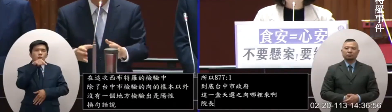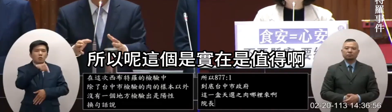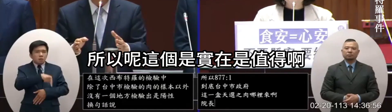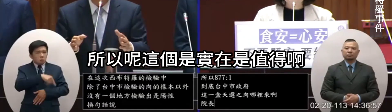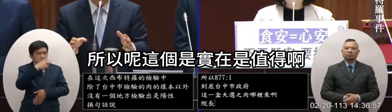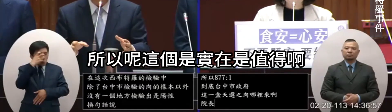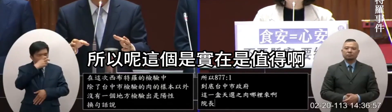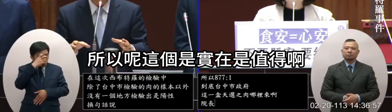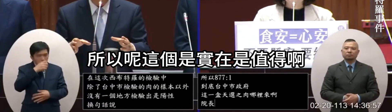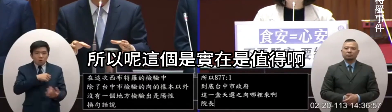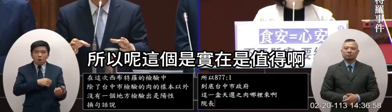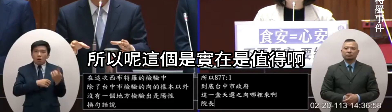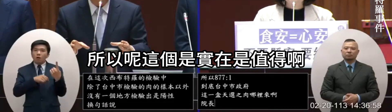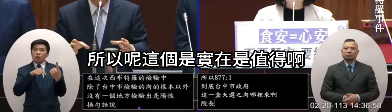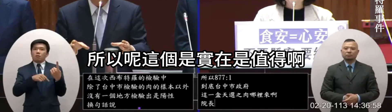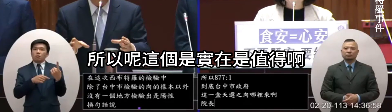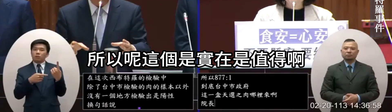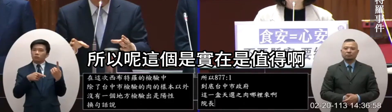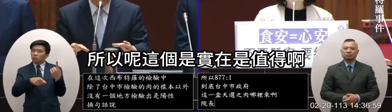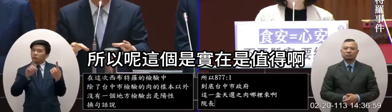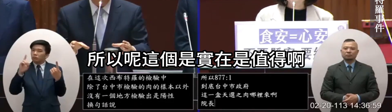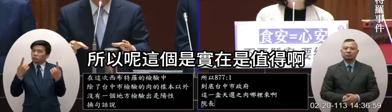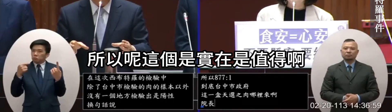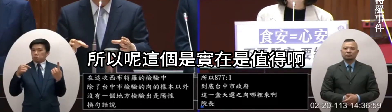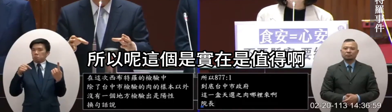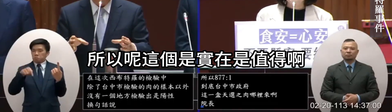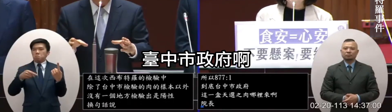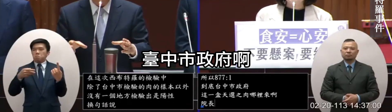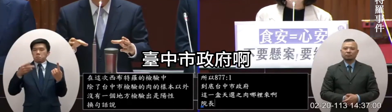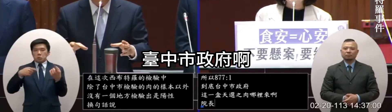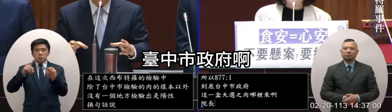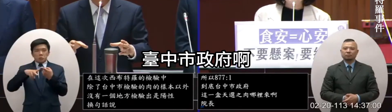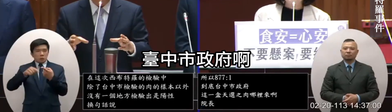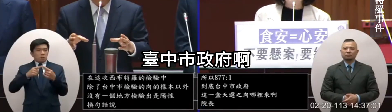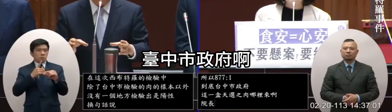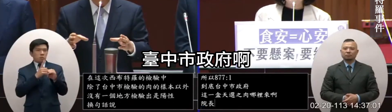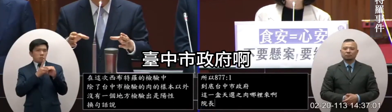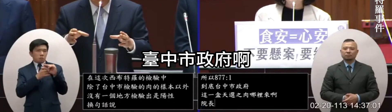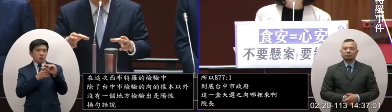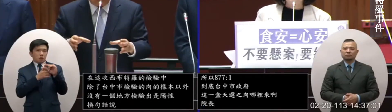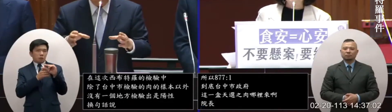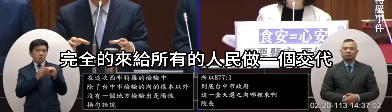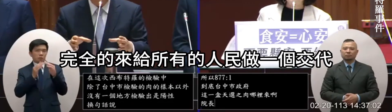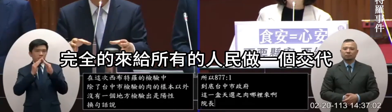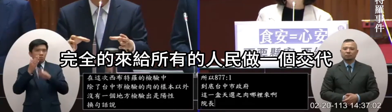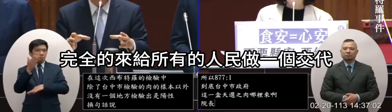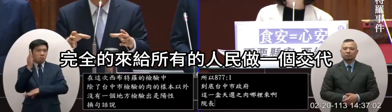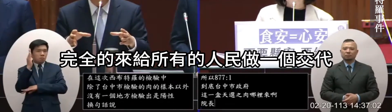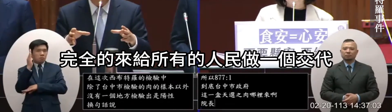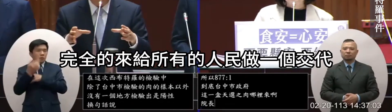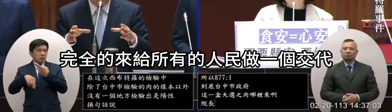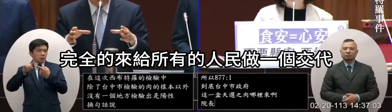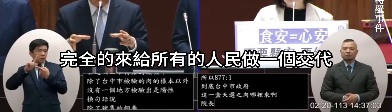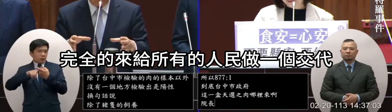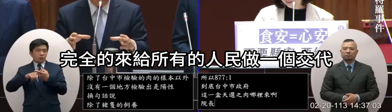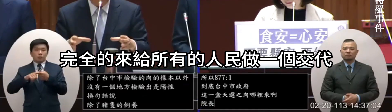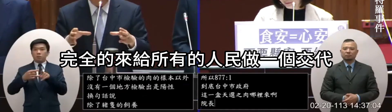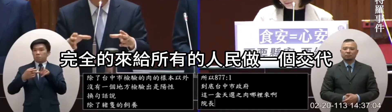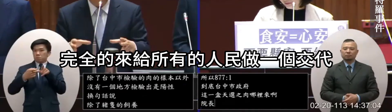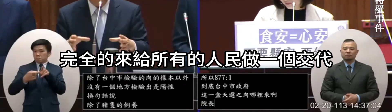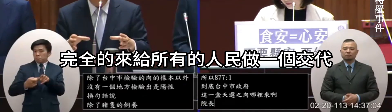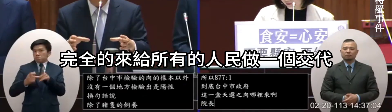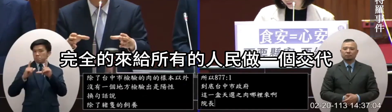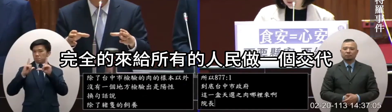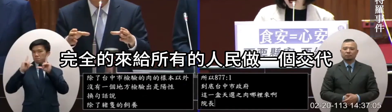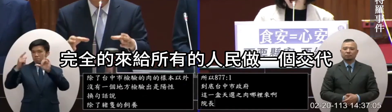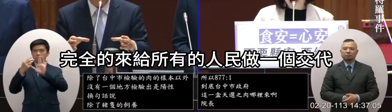来，所以呢，这个是实在是值得台中市政府完全的来给所有